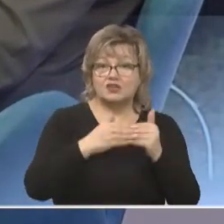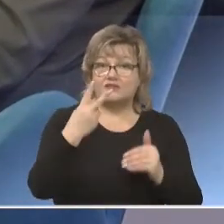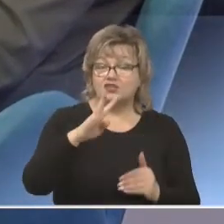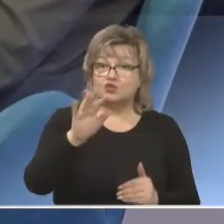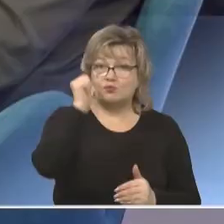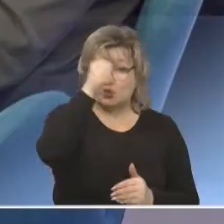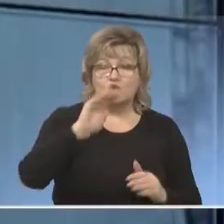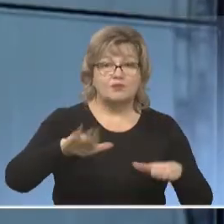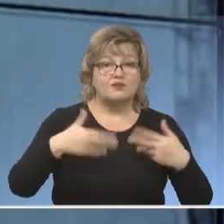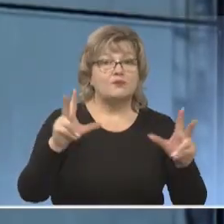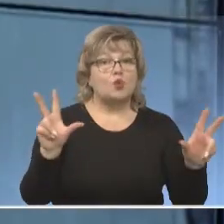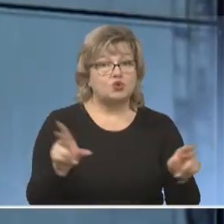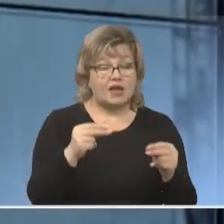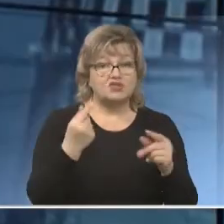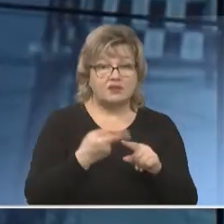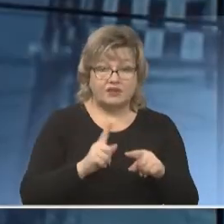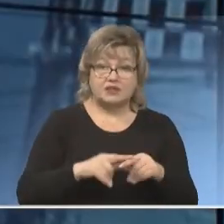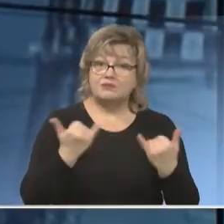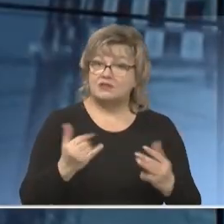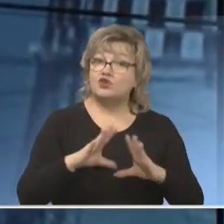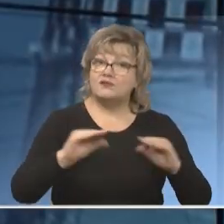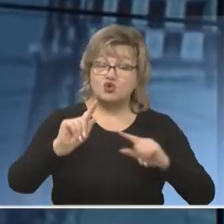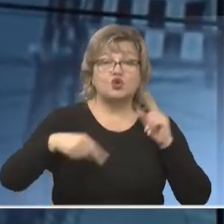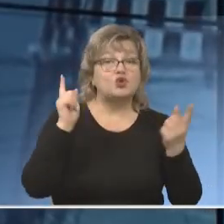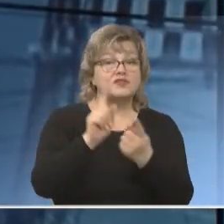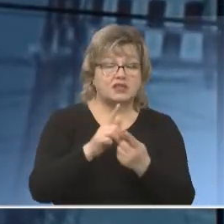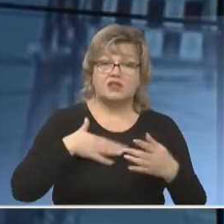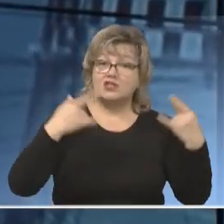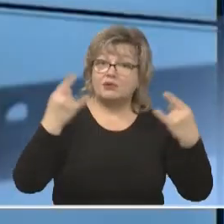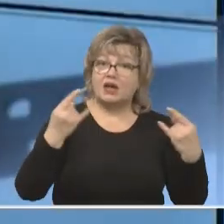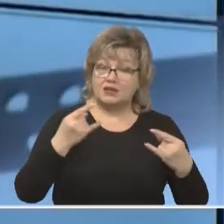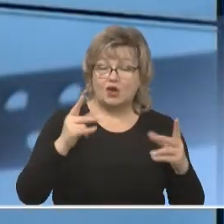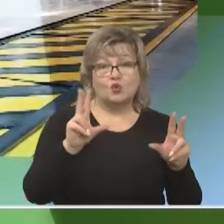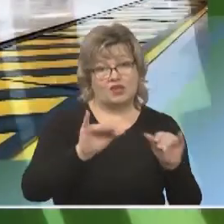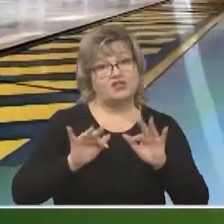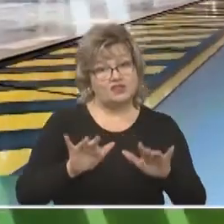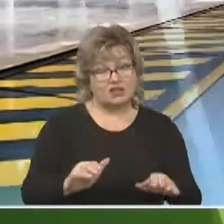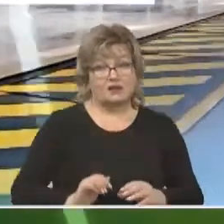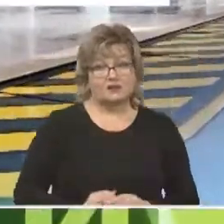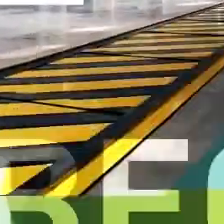Пожелать вам удачи в этом. На сегодня это все. До встречи на нашем канале и удачи в делах!